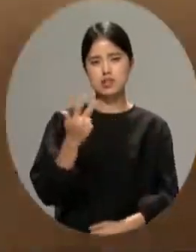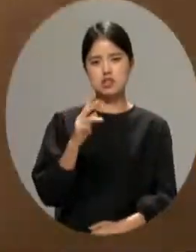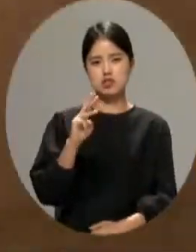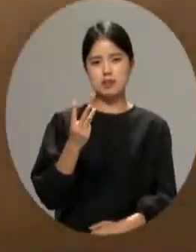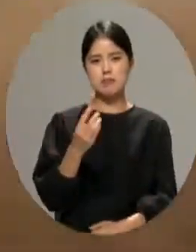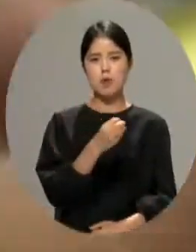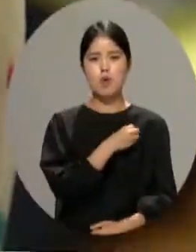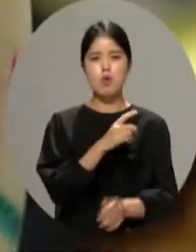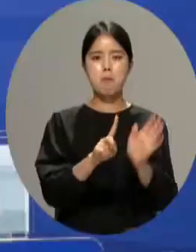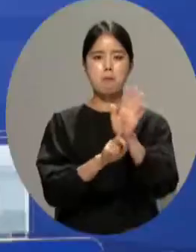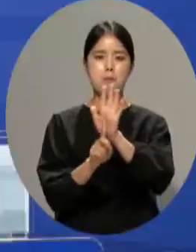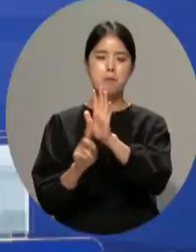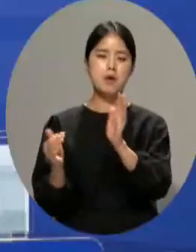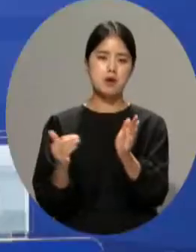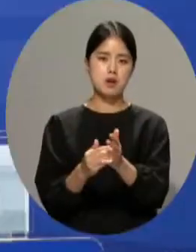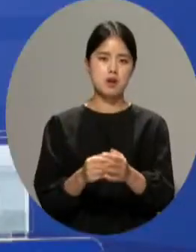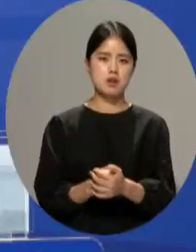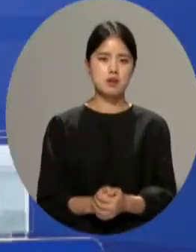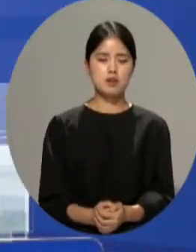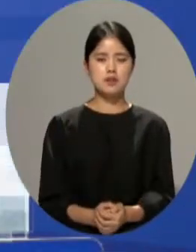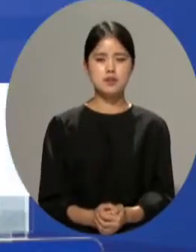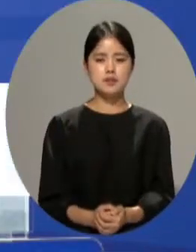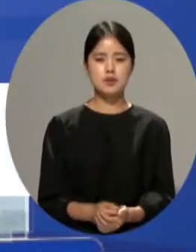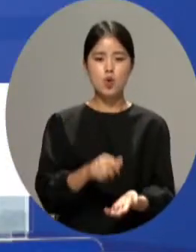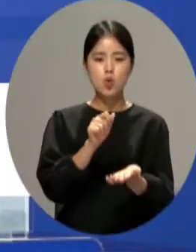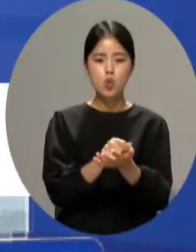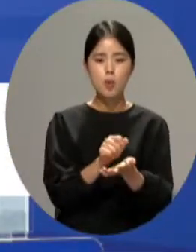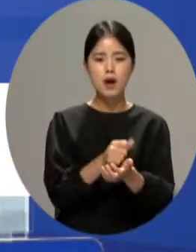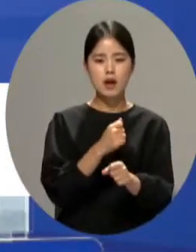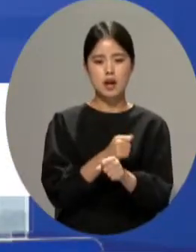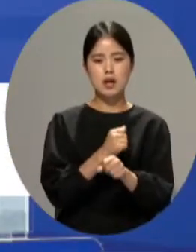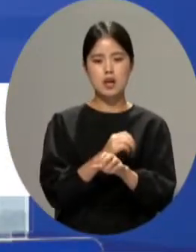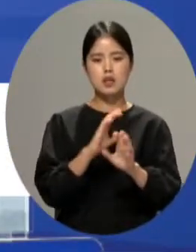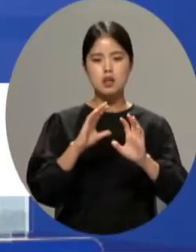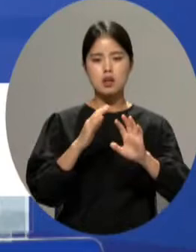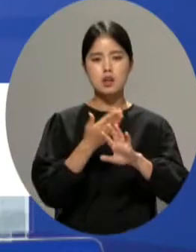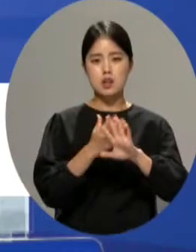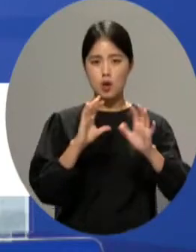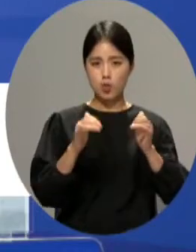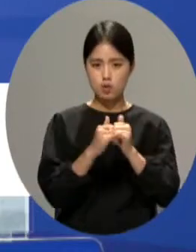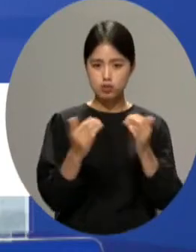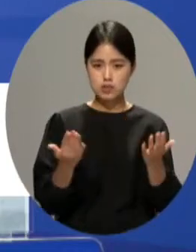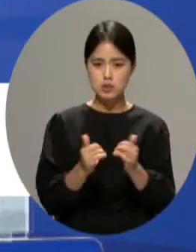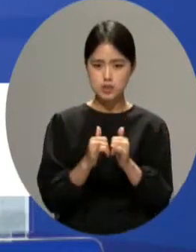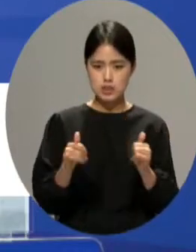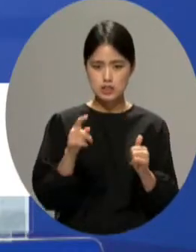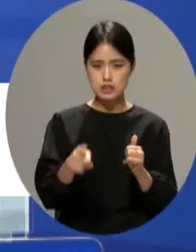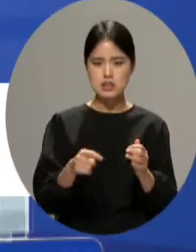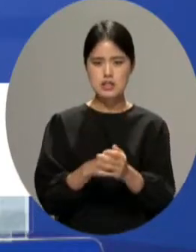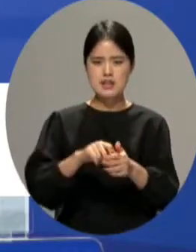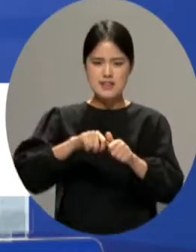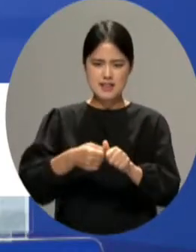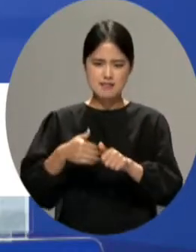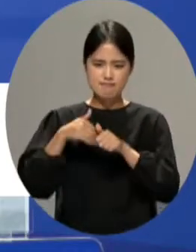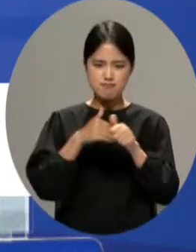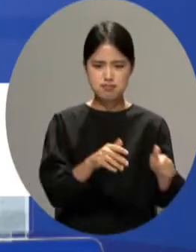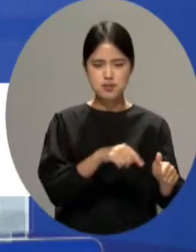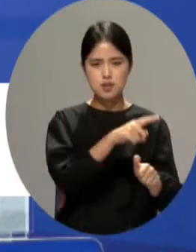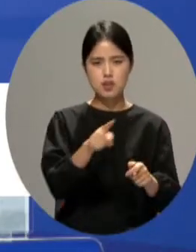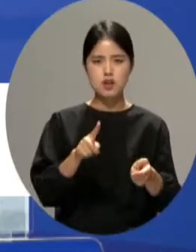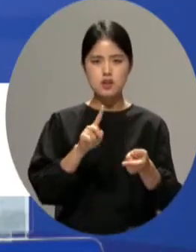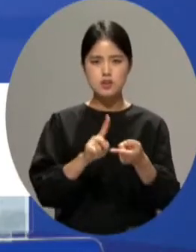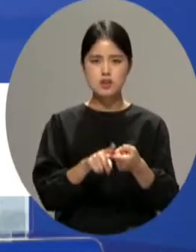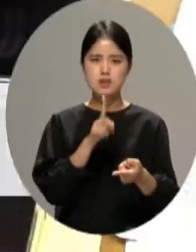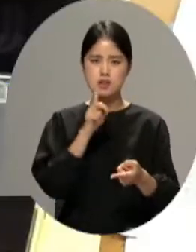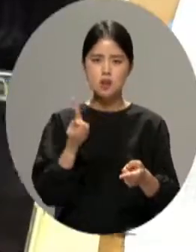모집해 씁니다 도바 패기를 한 외국인 근로자들이 강제출국 이라든지 이런 차별을 받을 까봐 두려워 신고를 하지 못하는 점을 악용하여